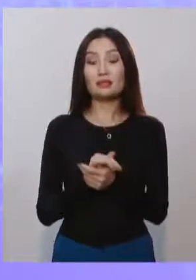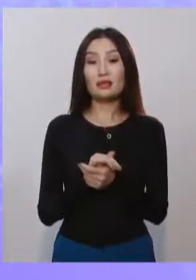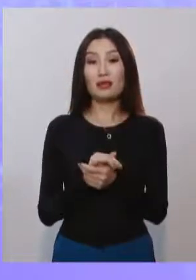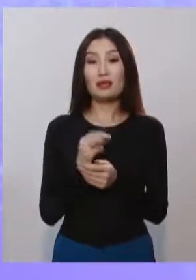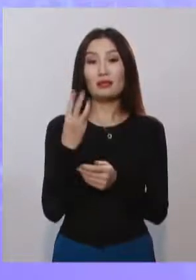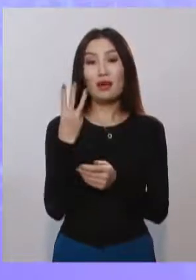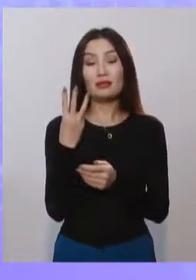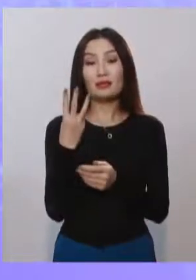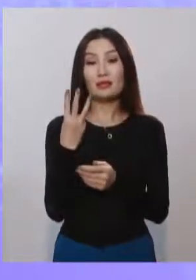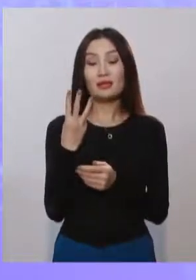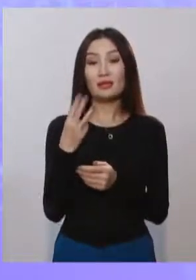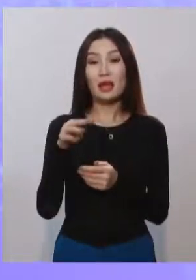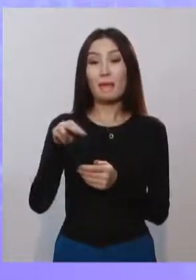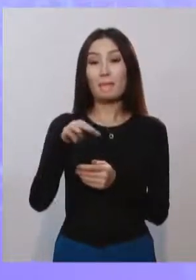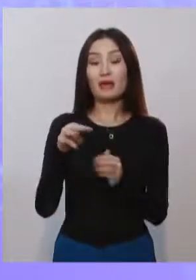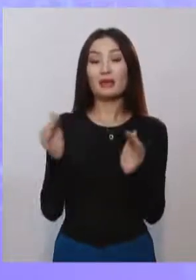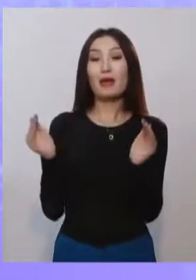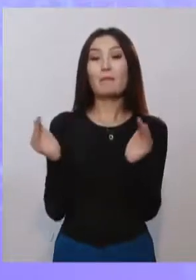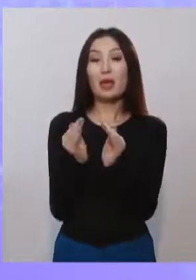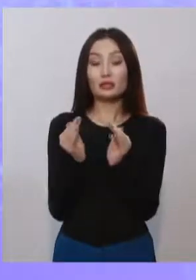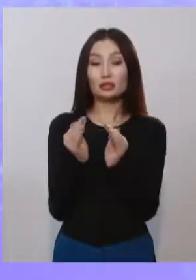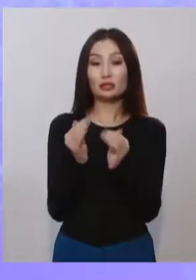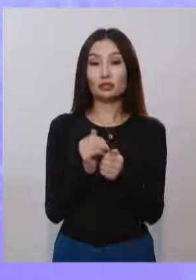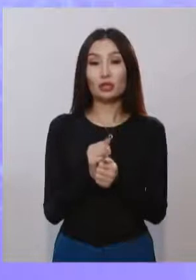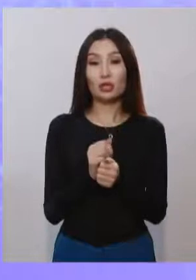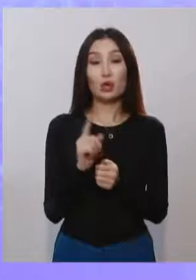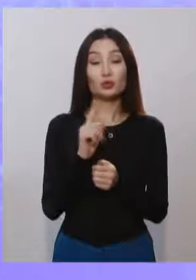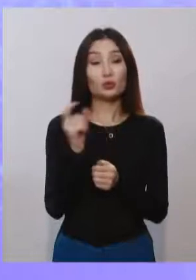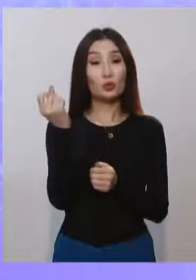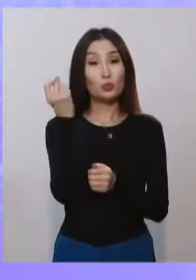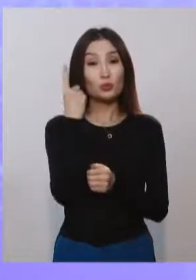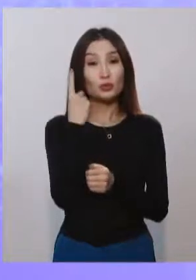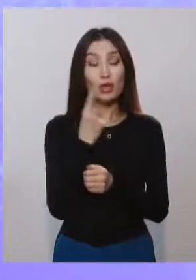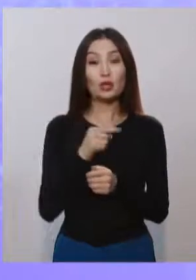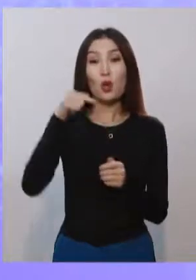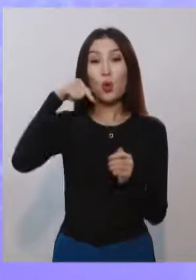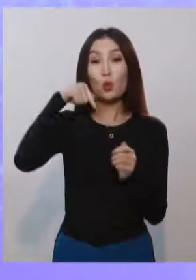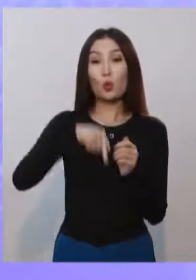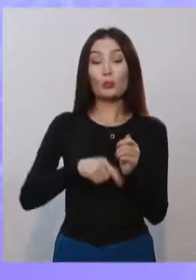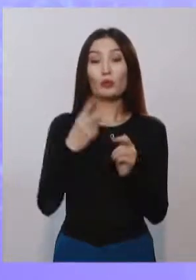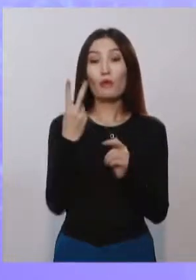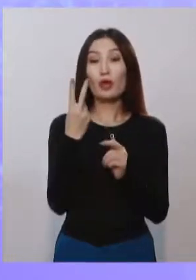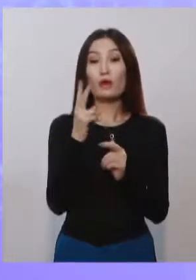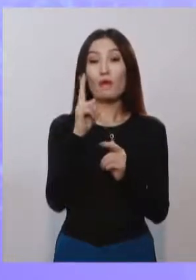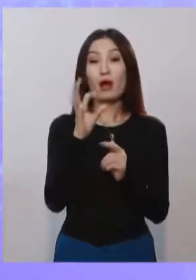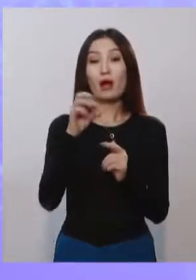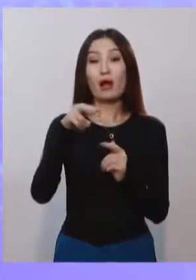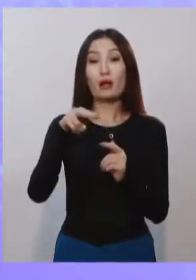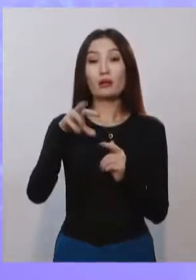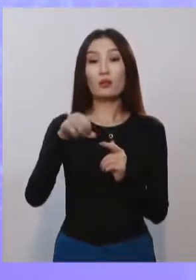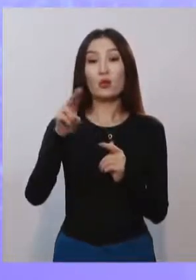три метра меньше чтобы узнать глубину 2 колодца